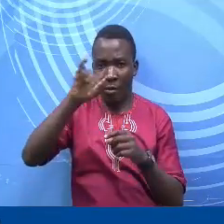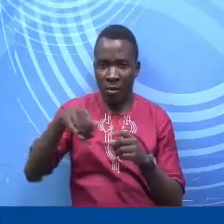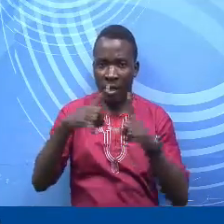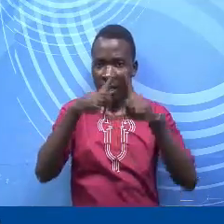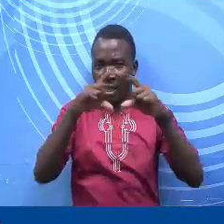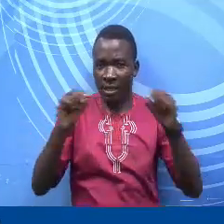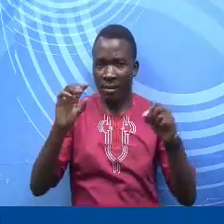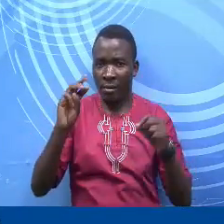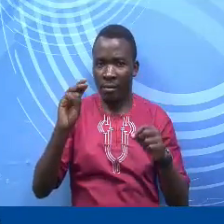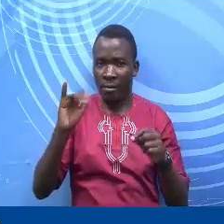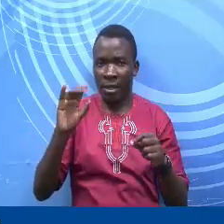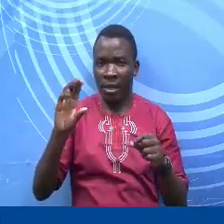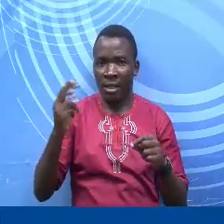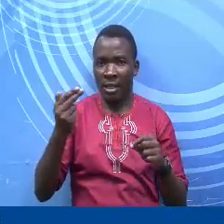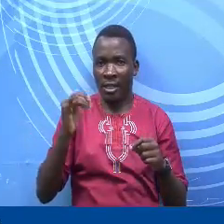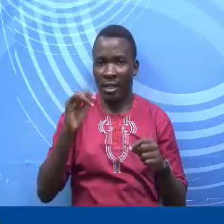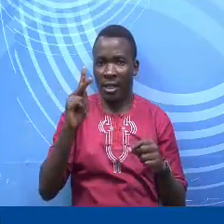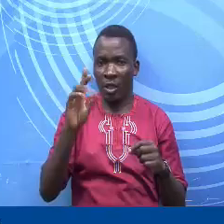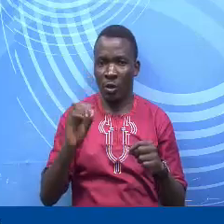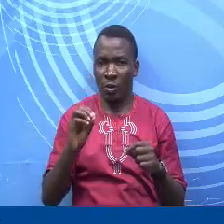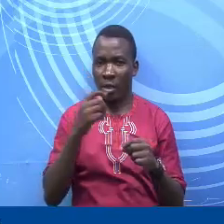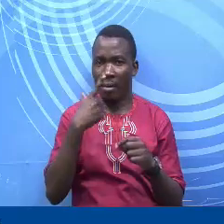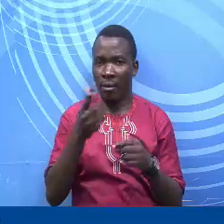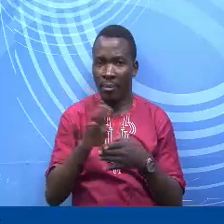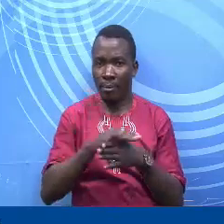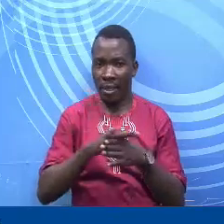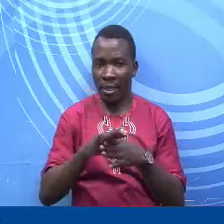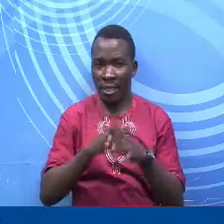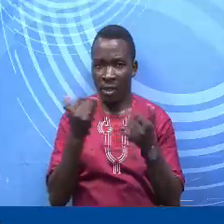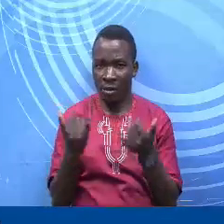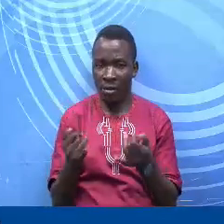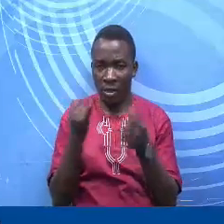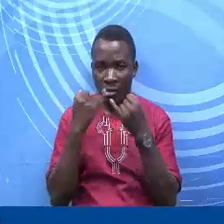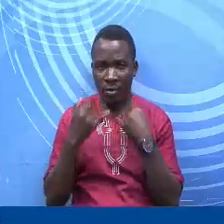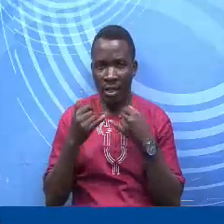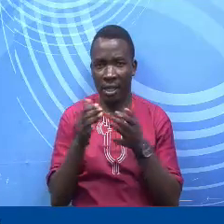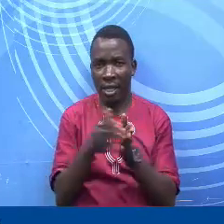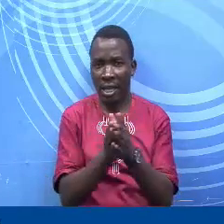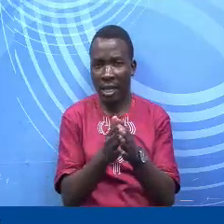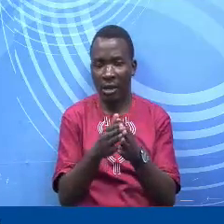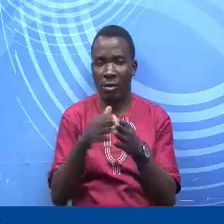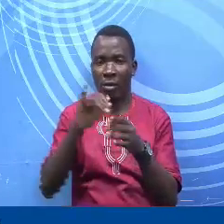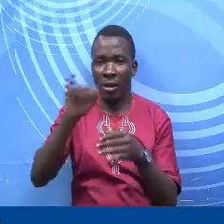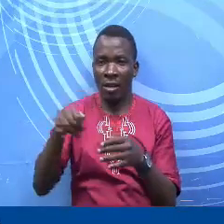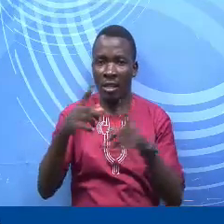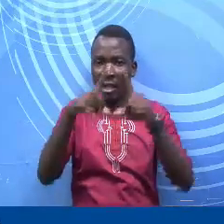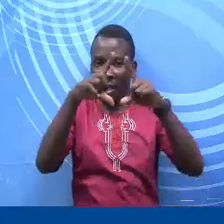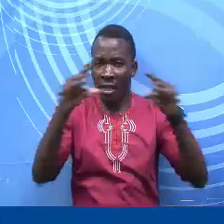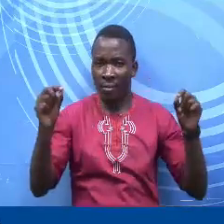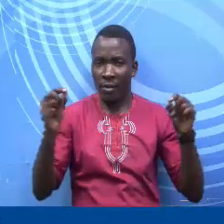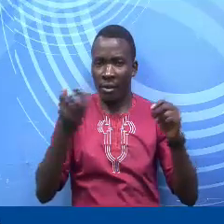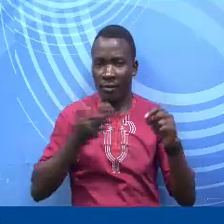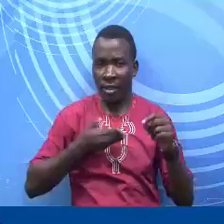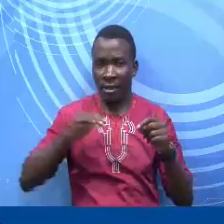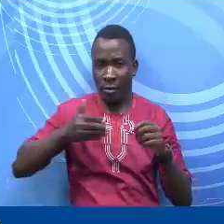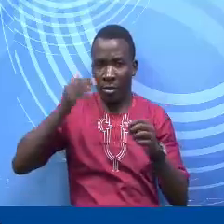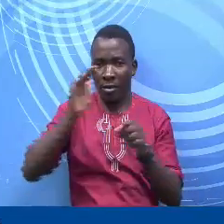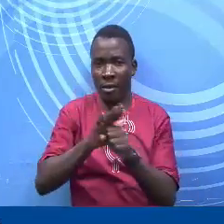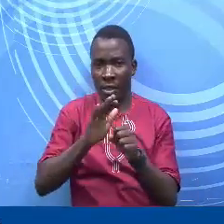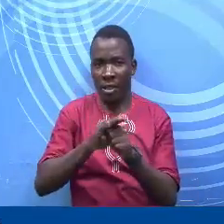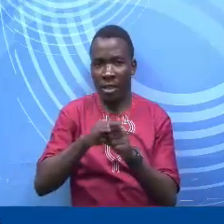Mishiko Ueda yabwiye Business Today dukesha iyi nkuru ko mu Buyapani bufite abagore benshi